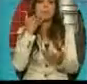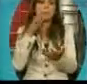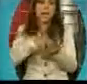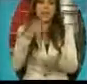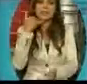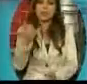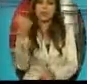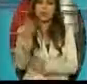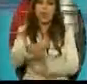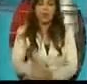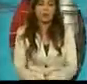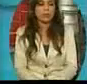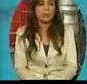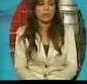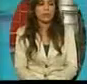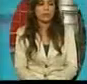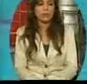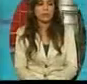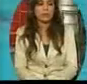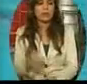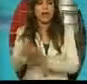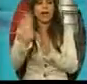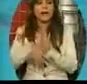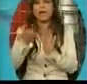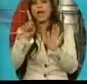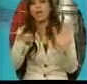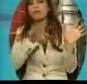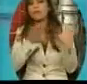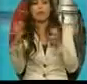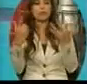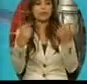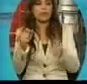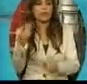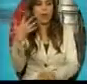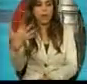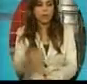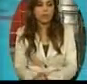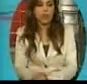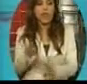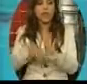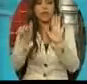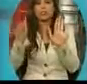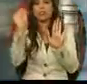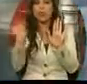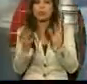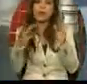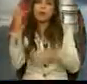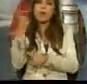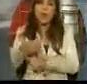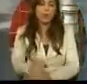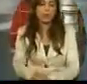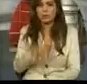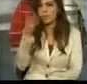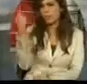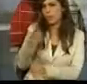המלונות. לך הנחה זה 1,875 שקלים. הנחה של 6% מעבר למחיר של המלון דוש. מה, במלון יבקשו ממני